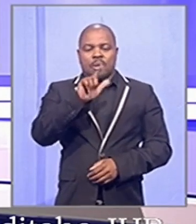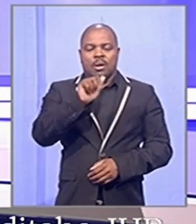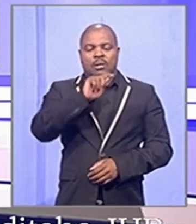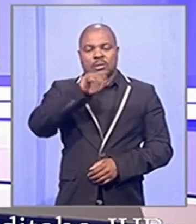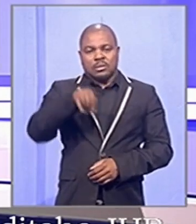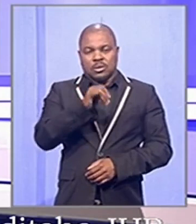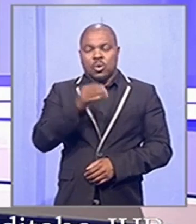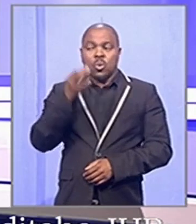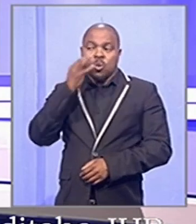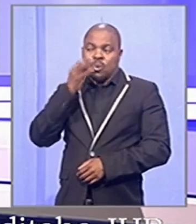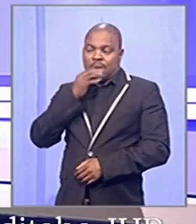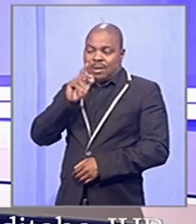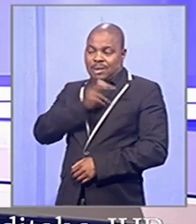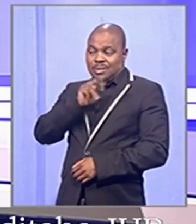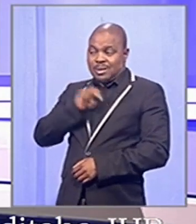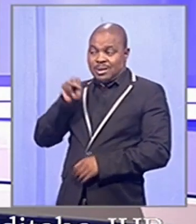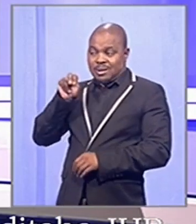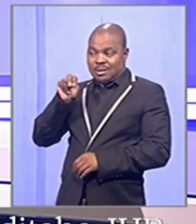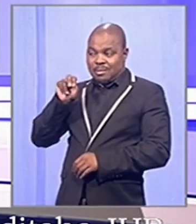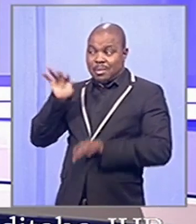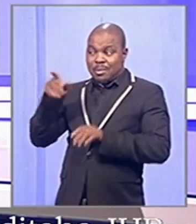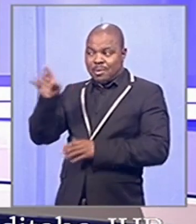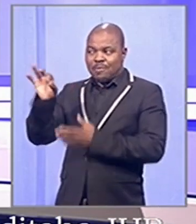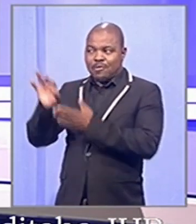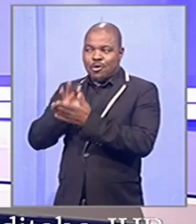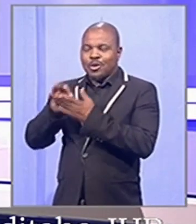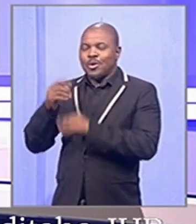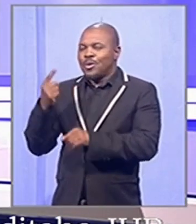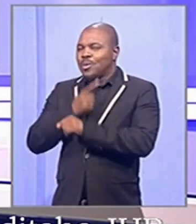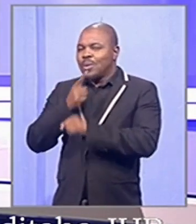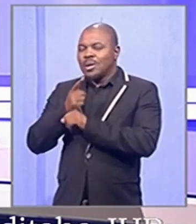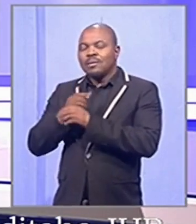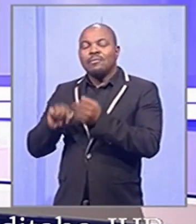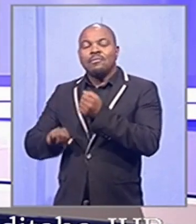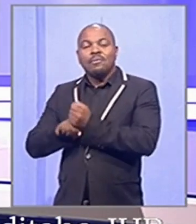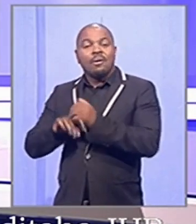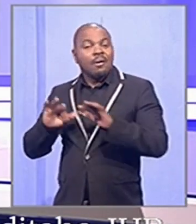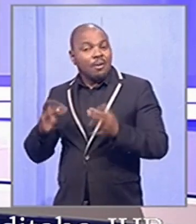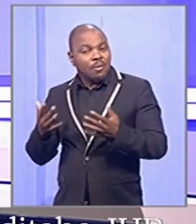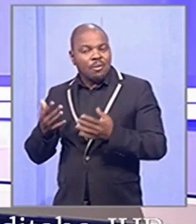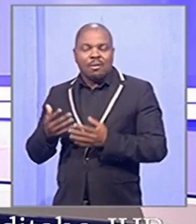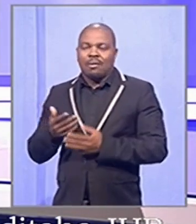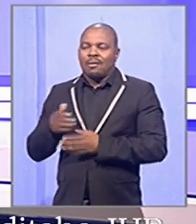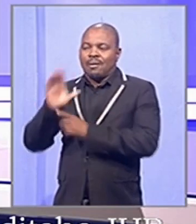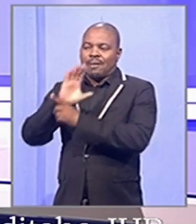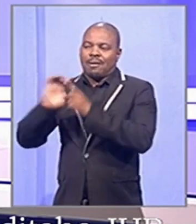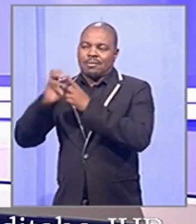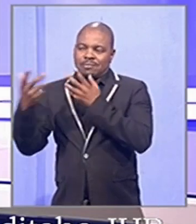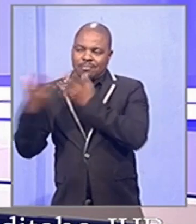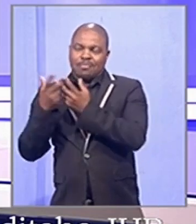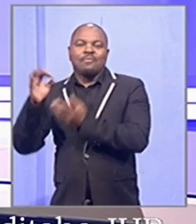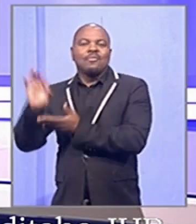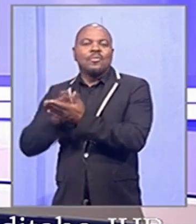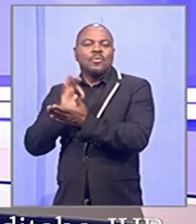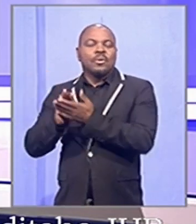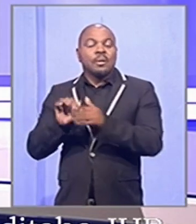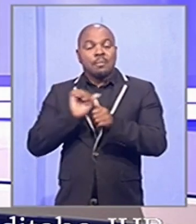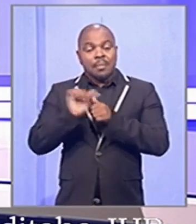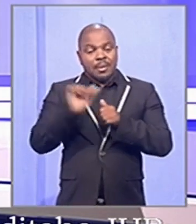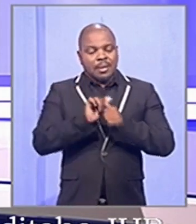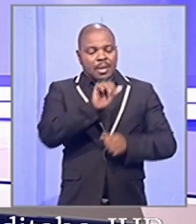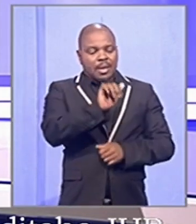Mopresidente wa mokgatlo wa batjha wa ANC Collins Malachi o re bakgethi ba KwaZulu-Natal ba atisa ho